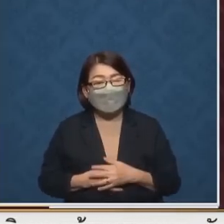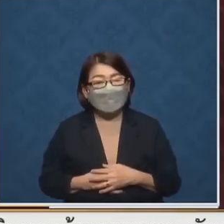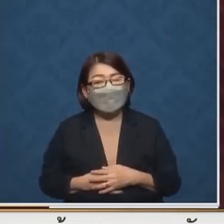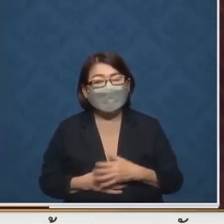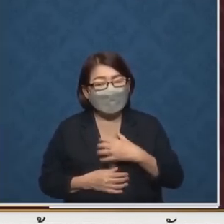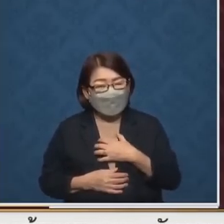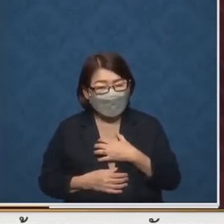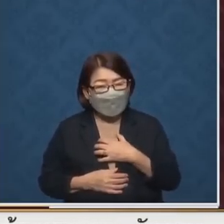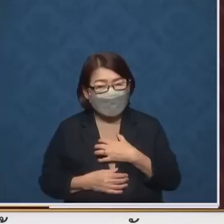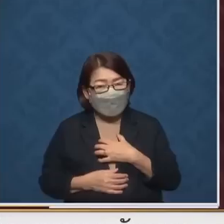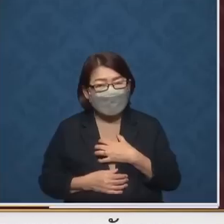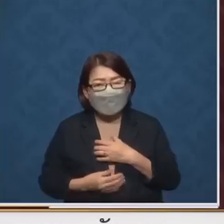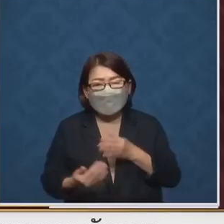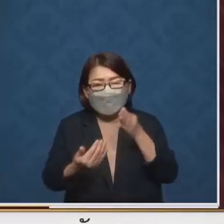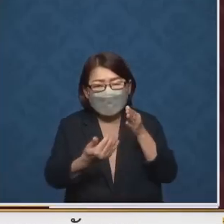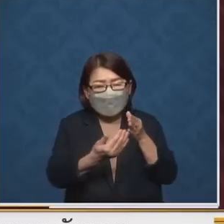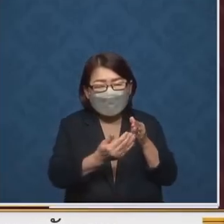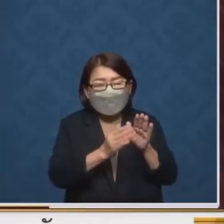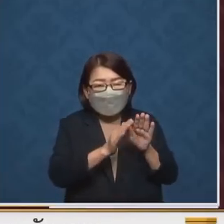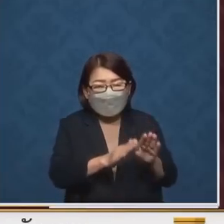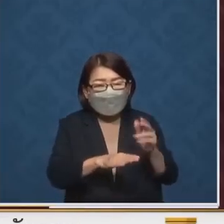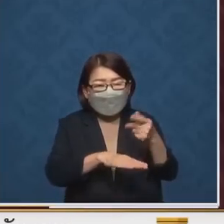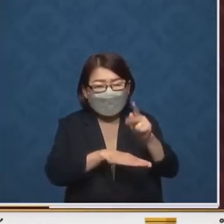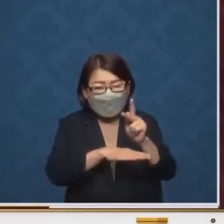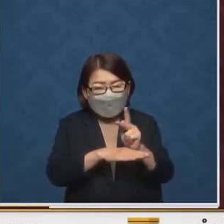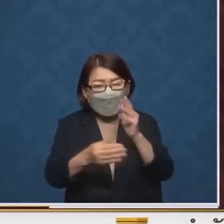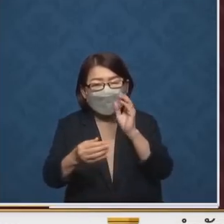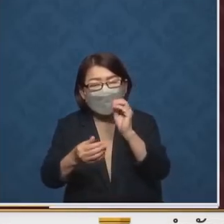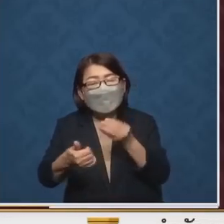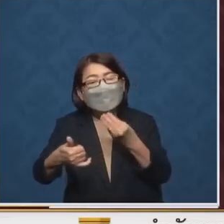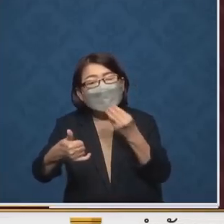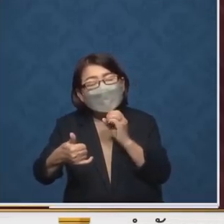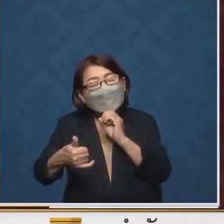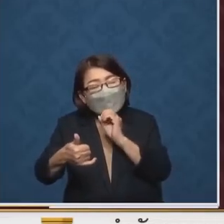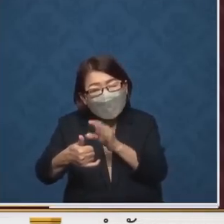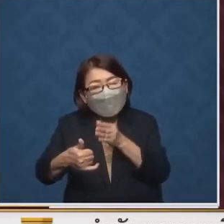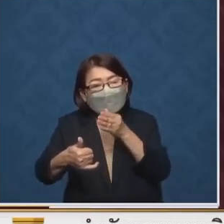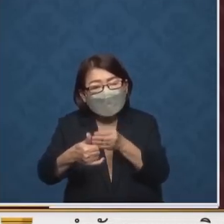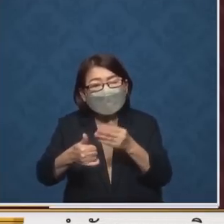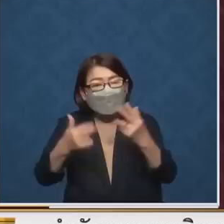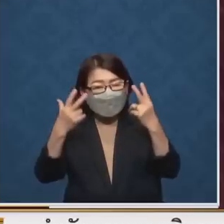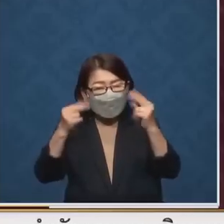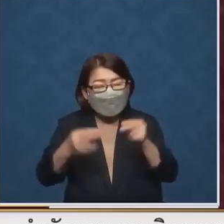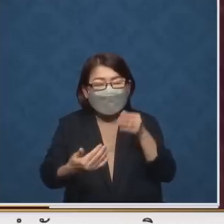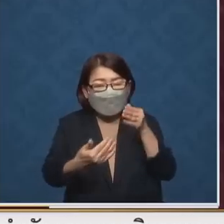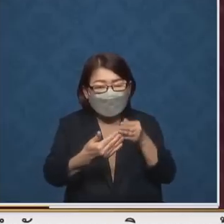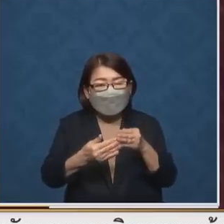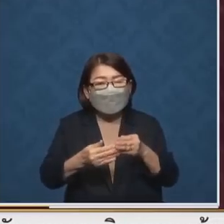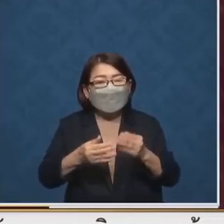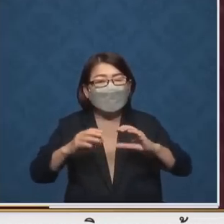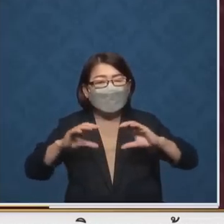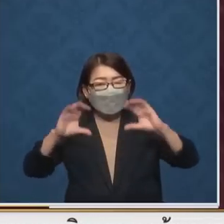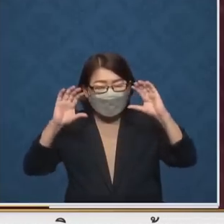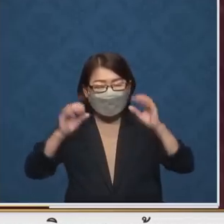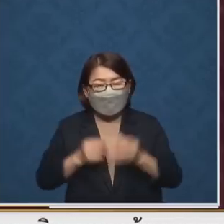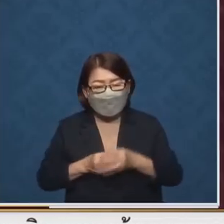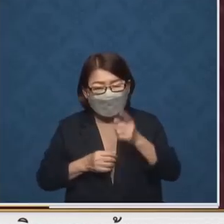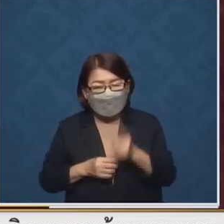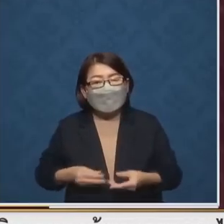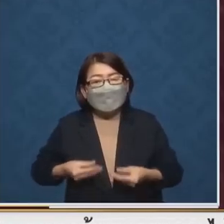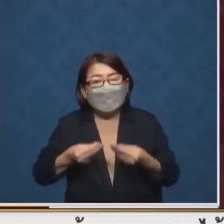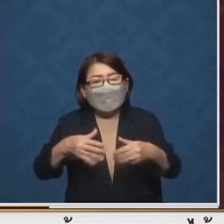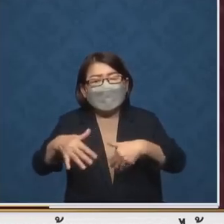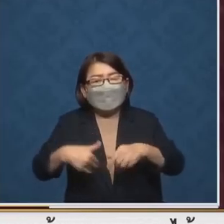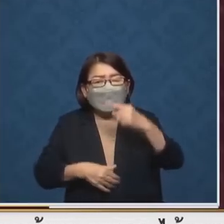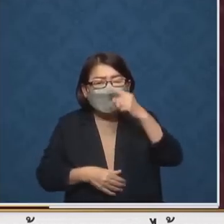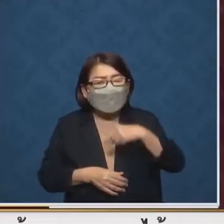อยากอภิปรายผ่านธรรมทาน ไปยังท่านใยองตรี ผ่านคออมอรแต่ที่สำคญที่สุ ผมอยากให้คนไยทั้มาเทศที่ไมมเวล